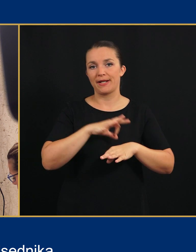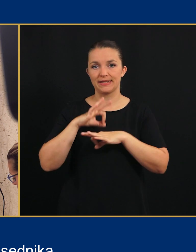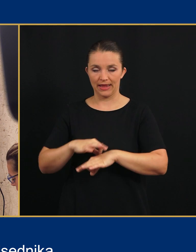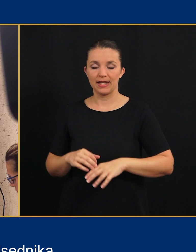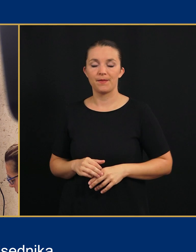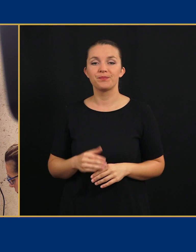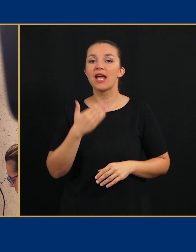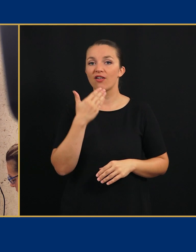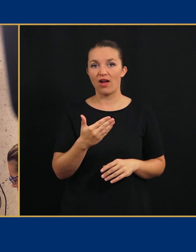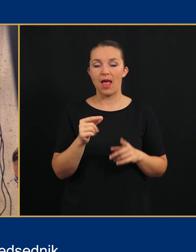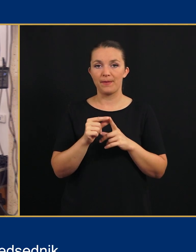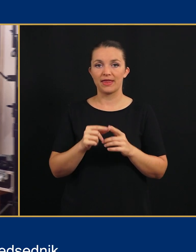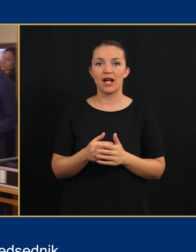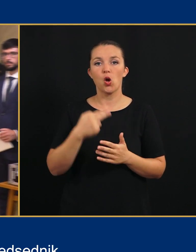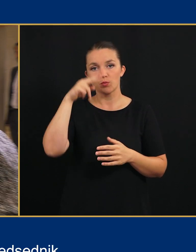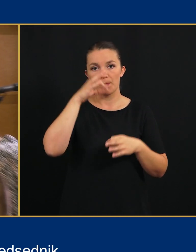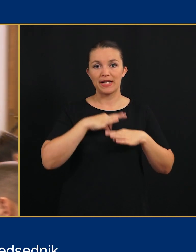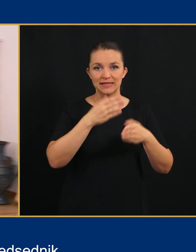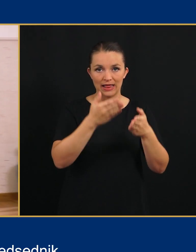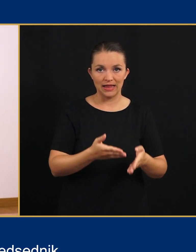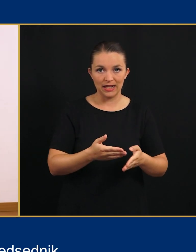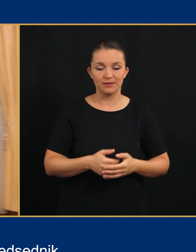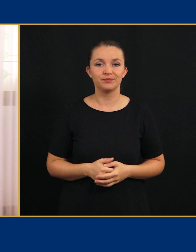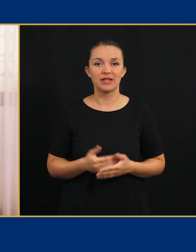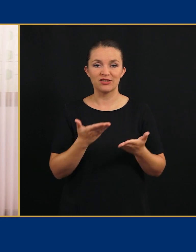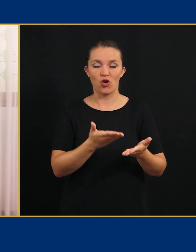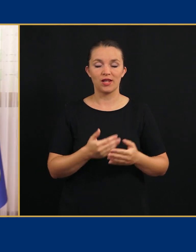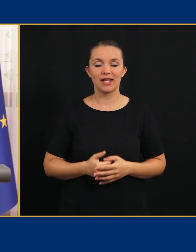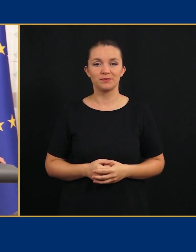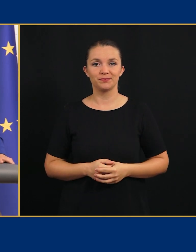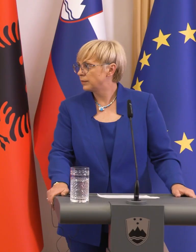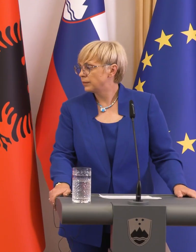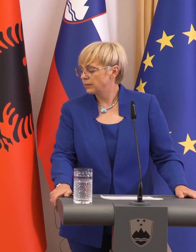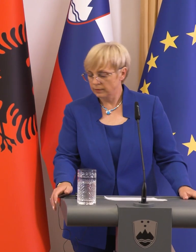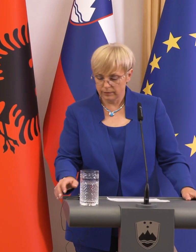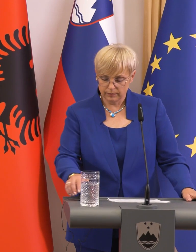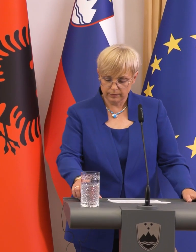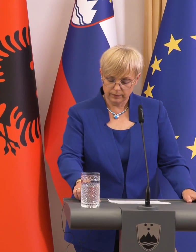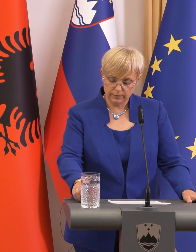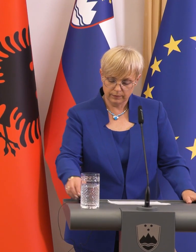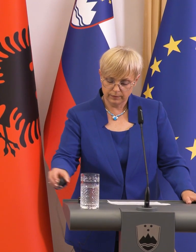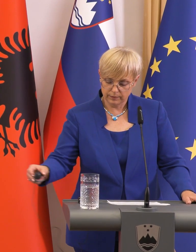predsednika. Hvala, Petra. Gospod predsednik, izvolite.